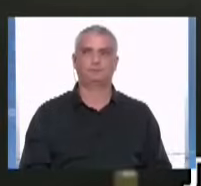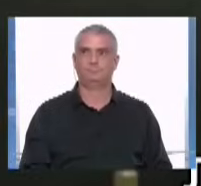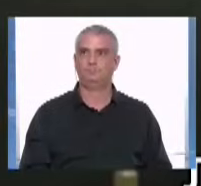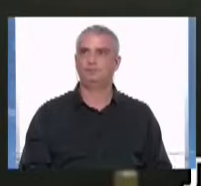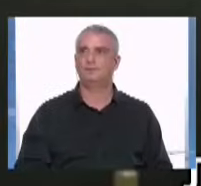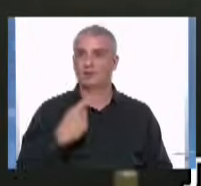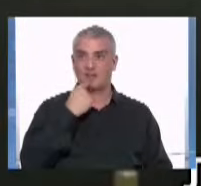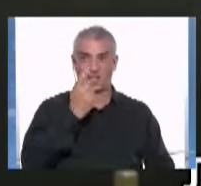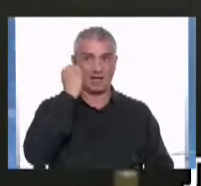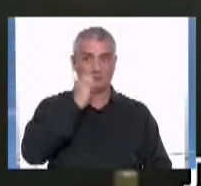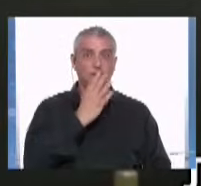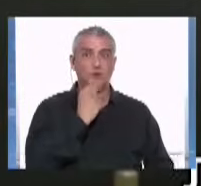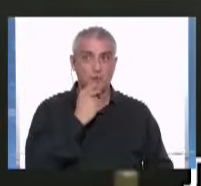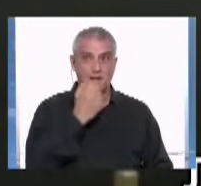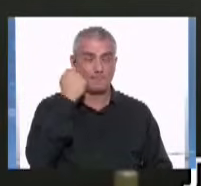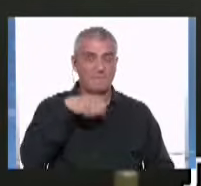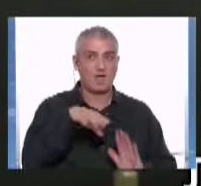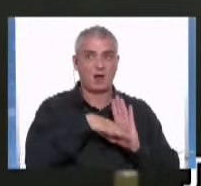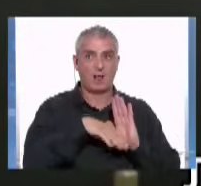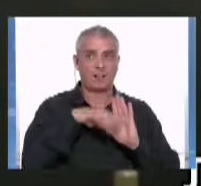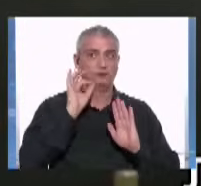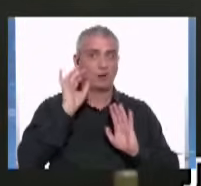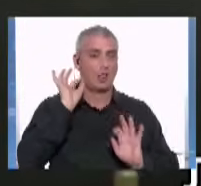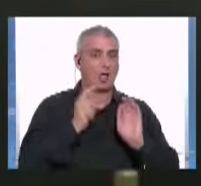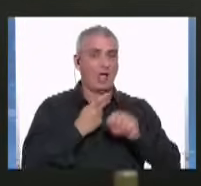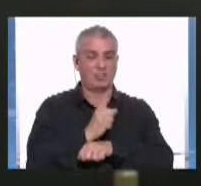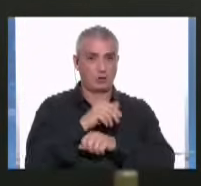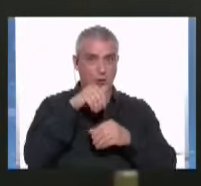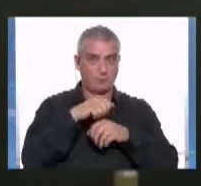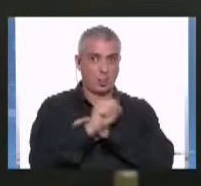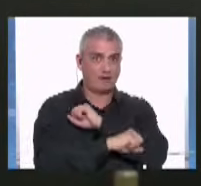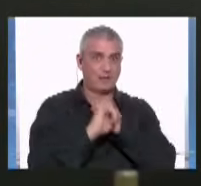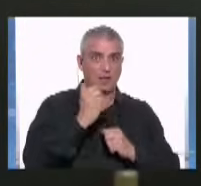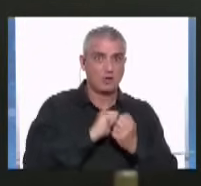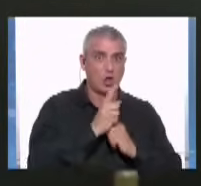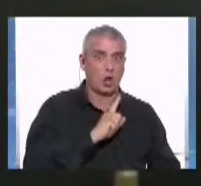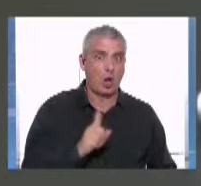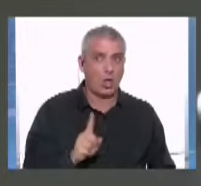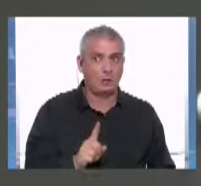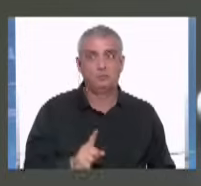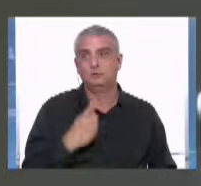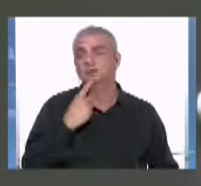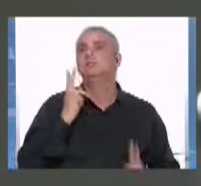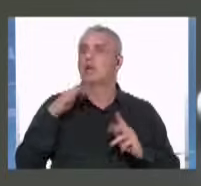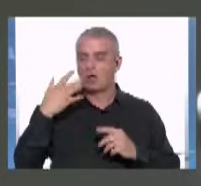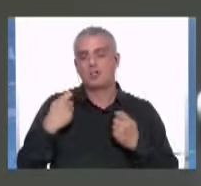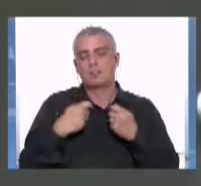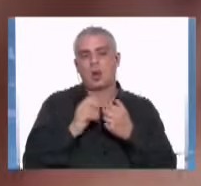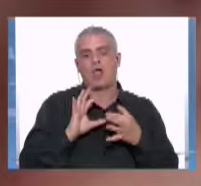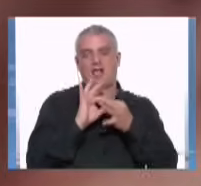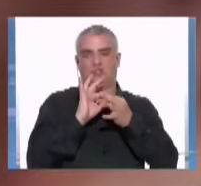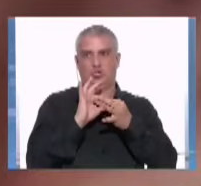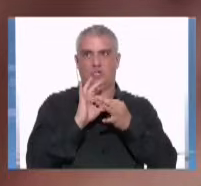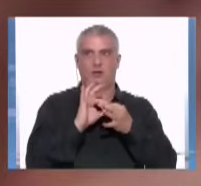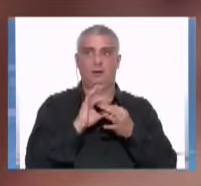Does calling for the genocide of Jews violate Harvard's rules of bullying and harassment? Yes or no? It can be, depending on the